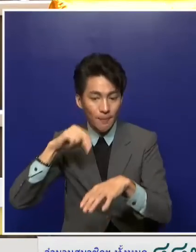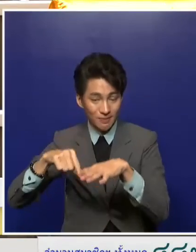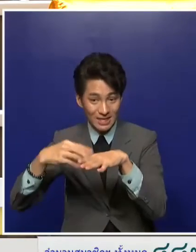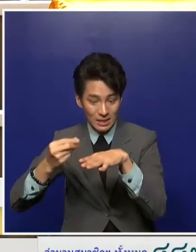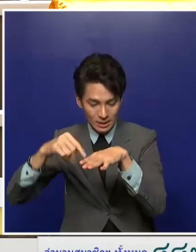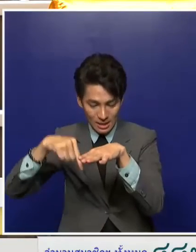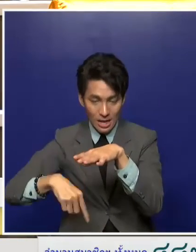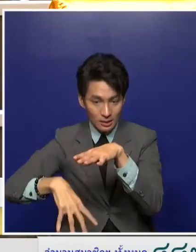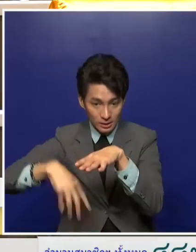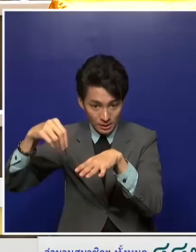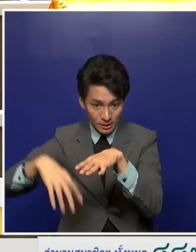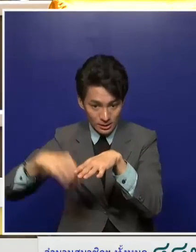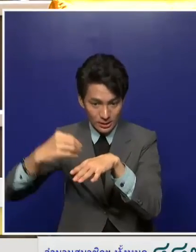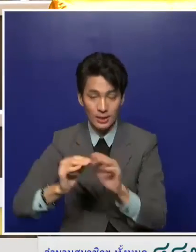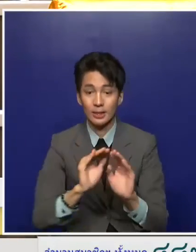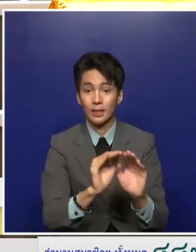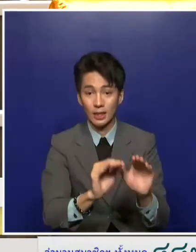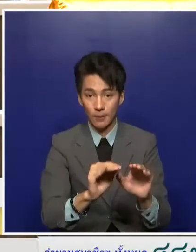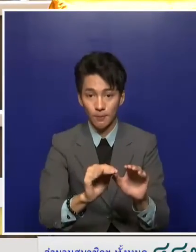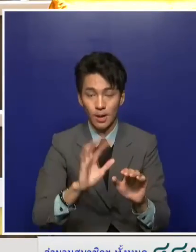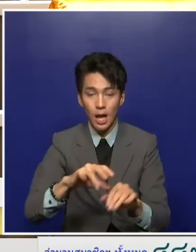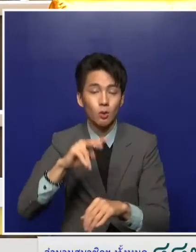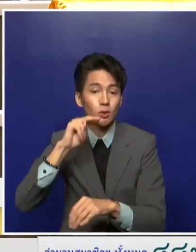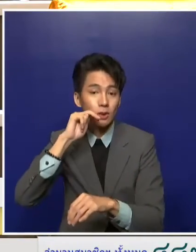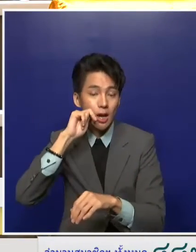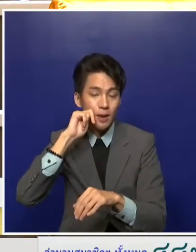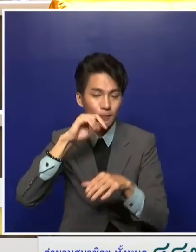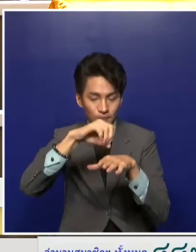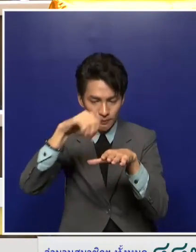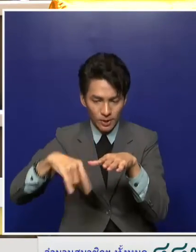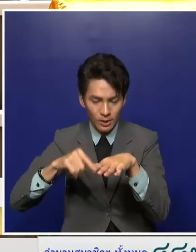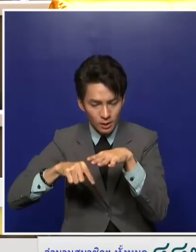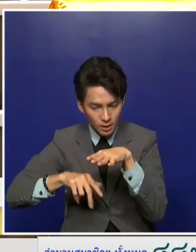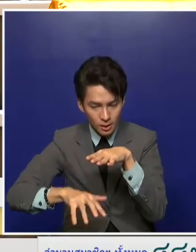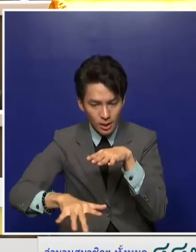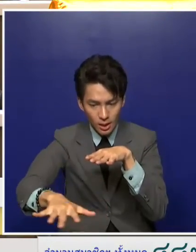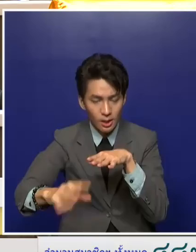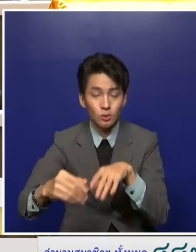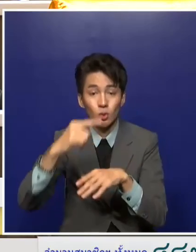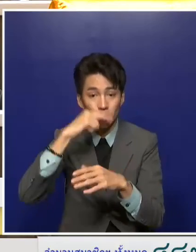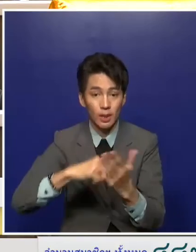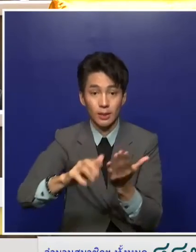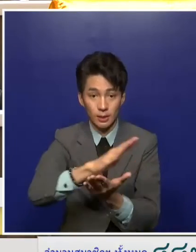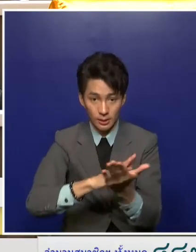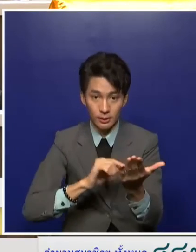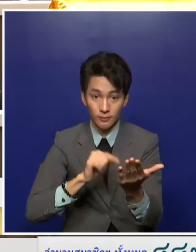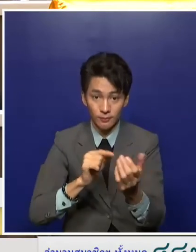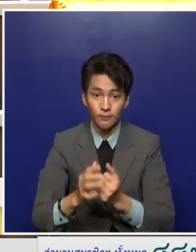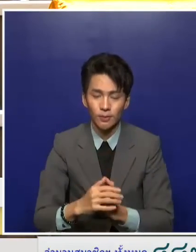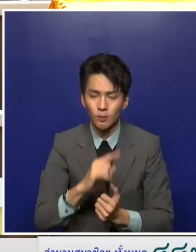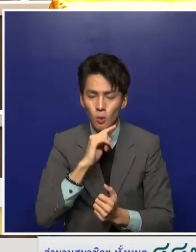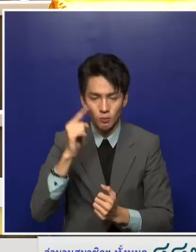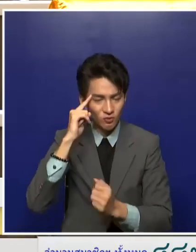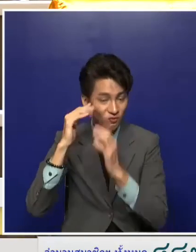แหล่งกักเก็บน้ำอีกประเภทหนึ่งโดยผันน้ำลงใต้ดินให้กระจายทั่วทุกพื้นที่ของประเทศไทยนะครับผมหวังว่า